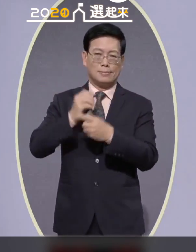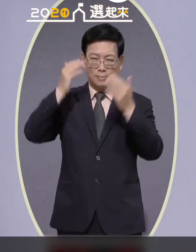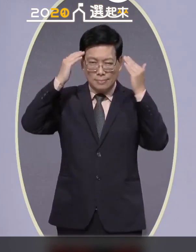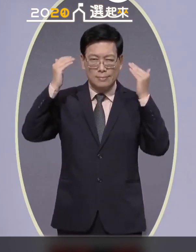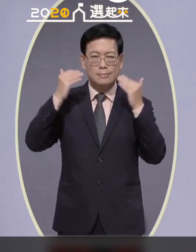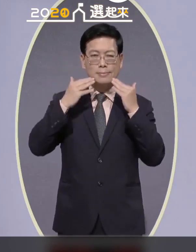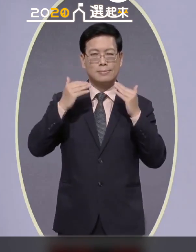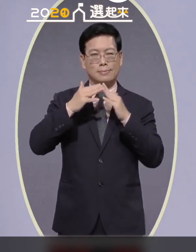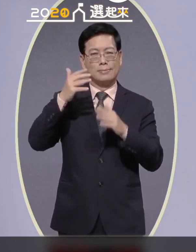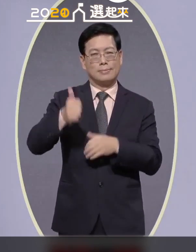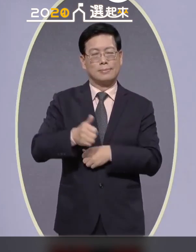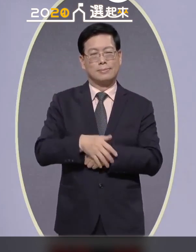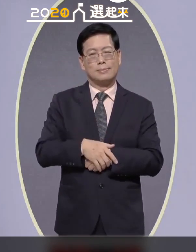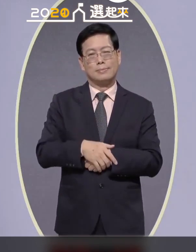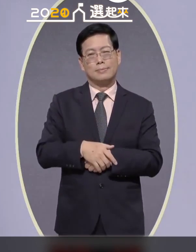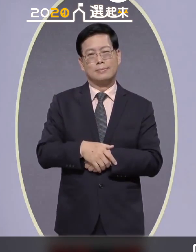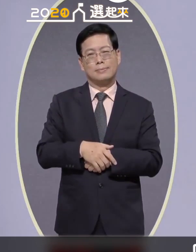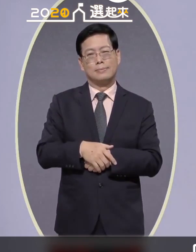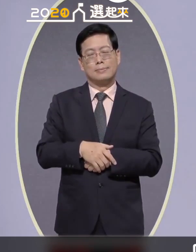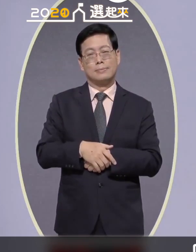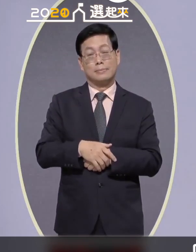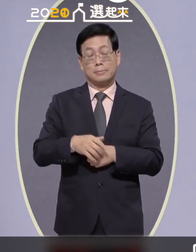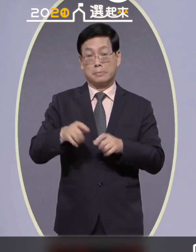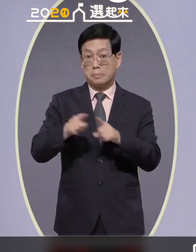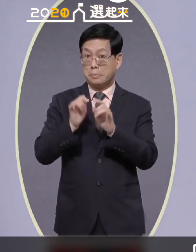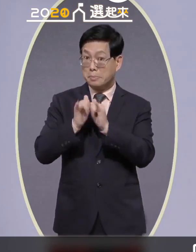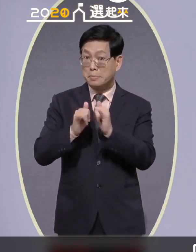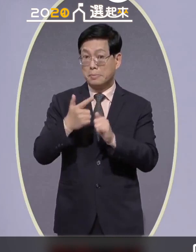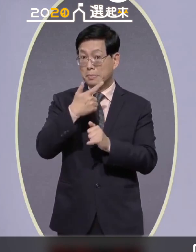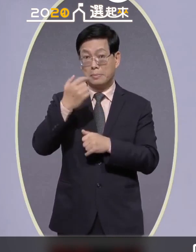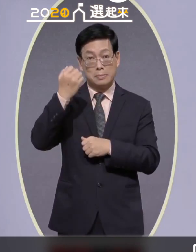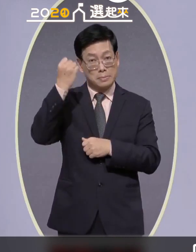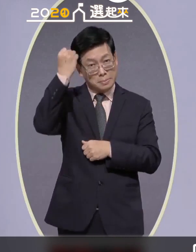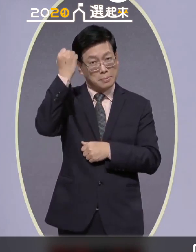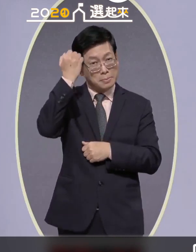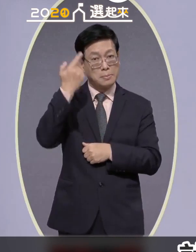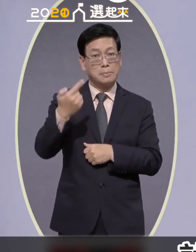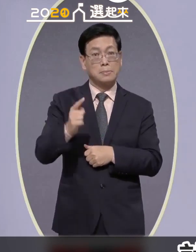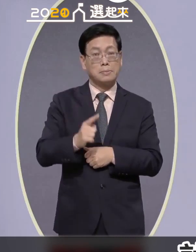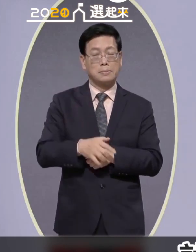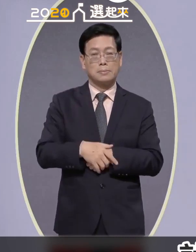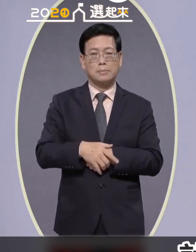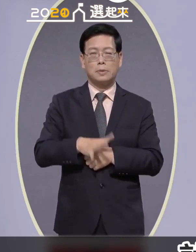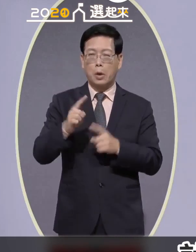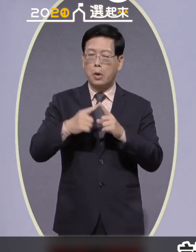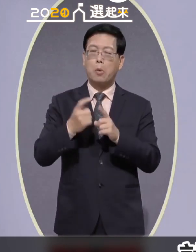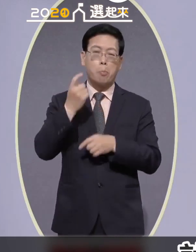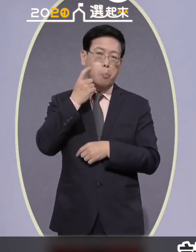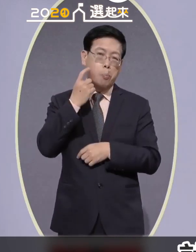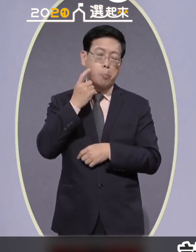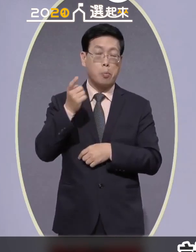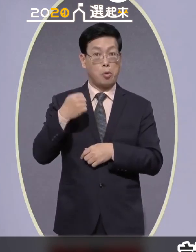人应该是韩市长。庶民最痛的是什么？就是有人假装